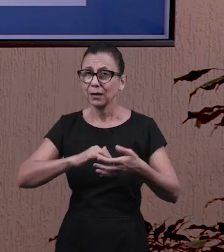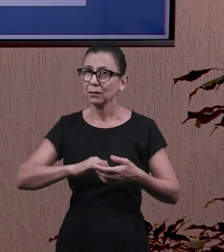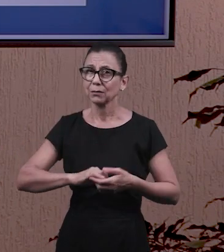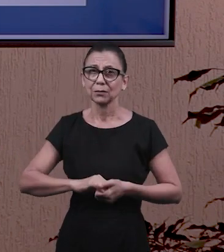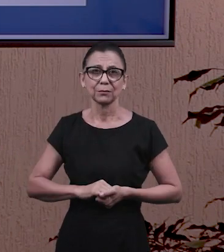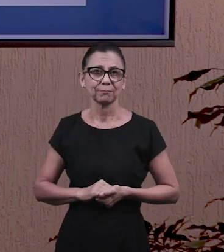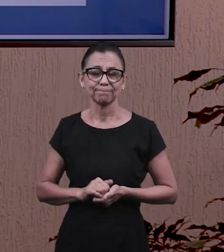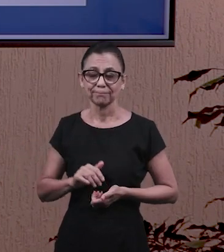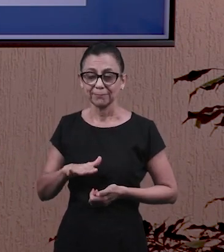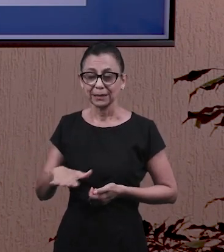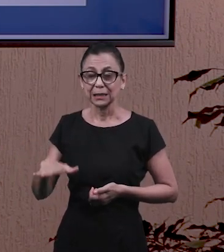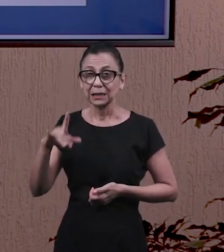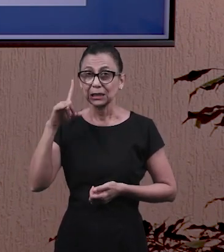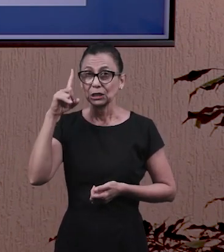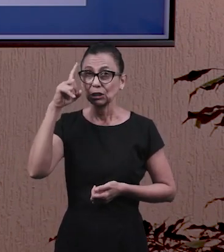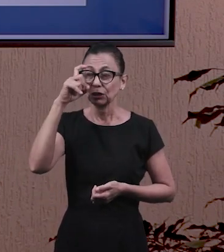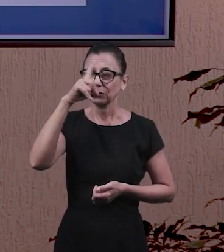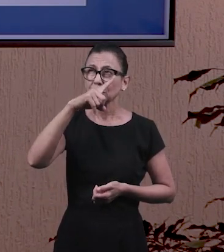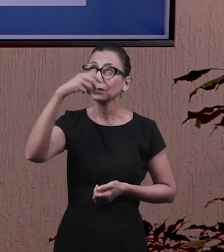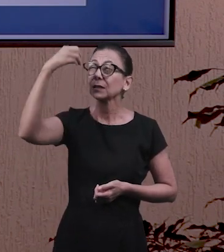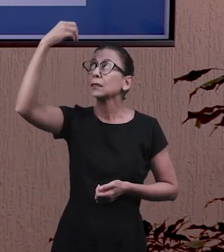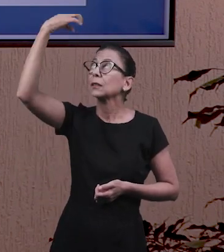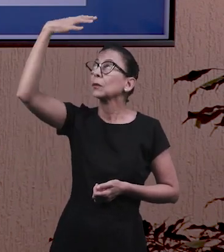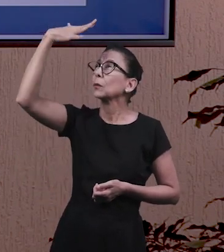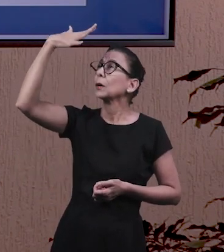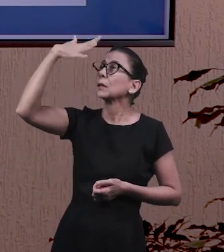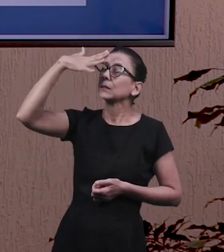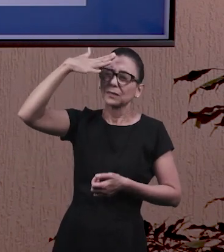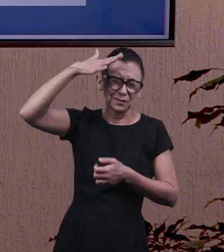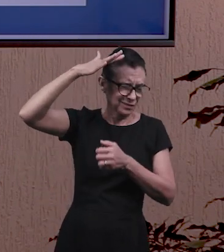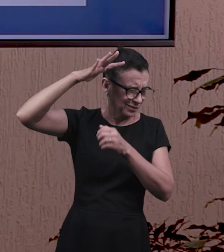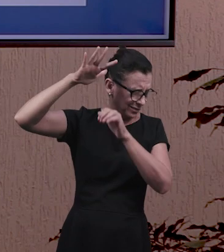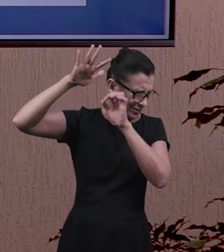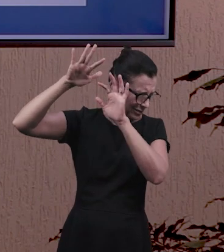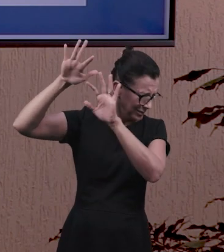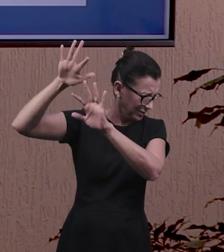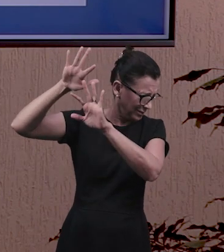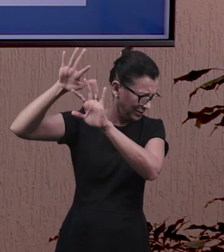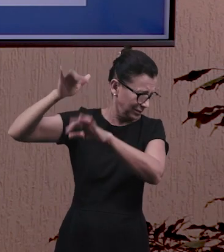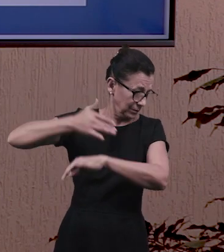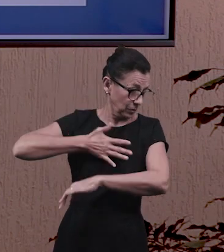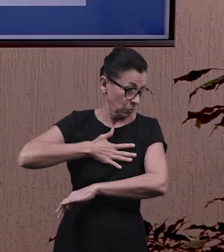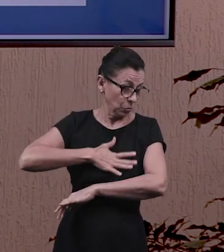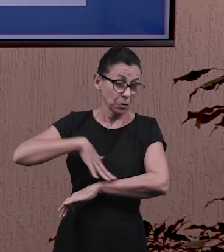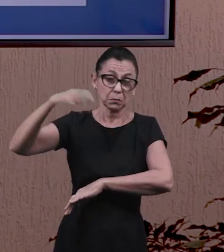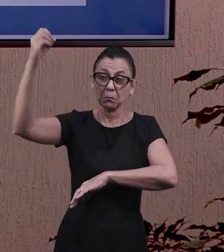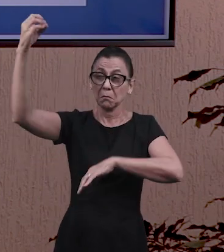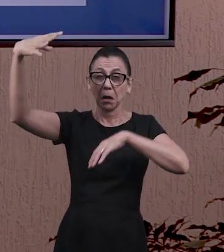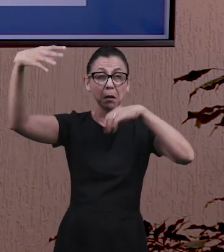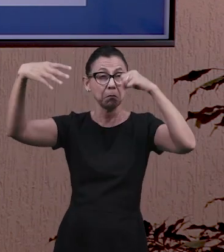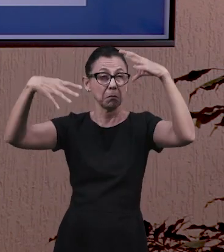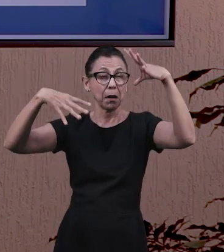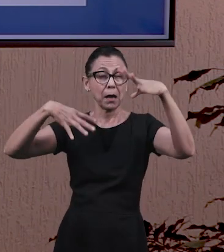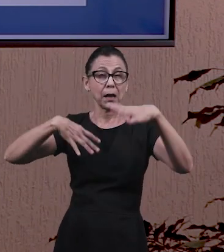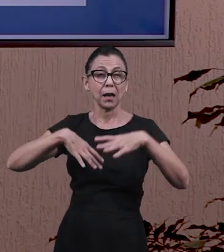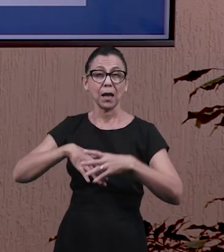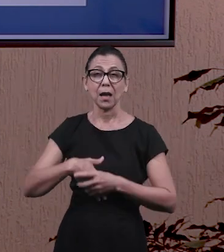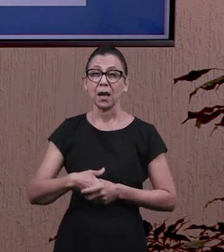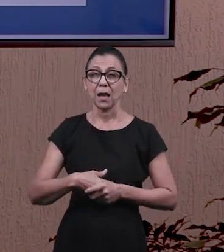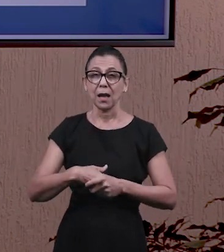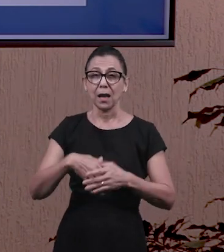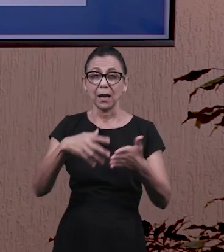ils se plaignent qu'ils ne voient pas bien. Les enfants qui ont des difficultés avec la lumière, qui n'aiment pas des endroits très illuminés, que